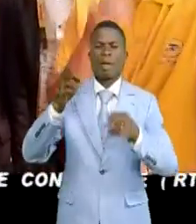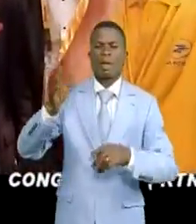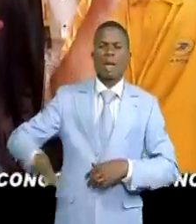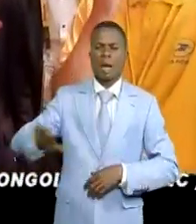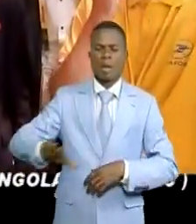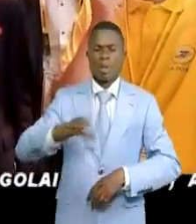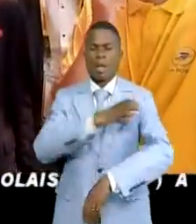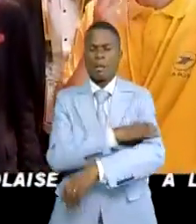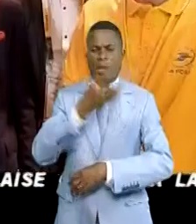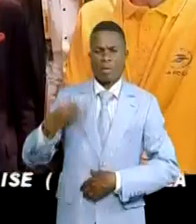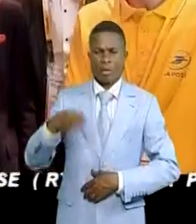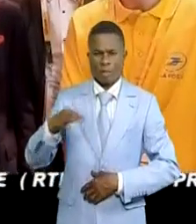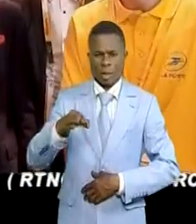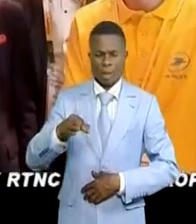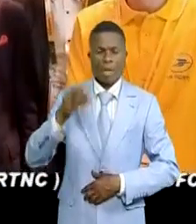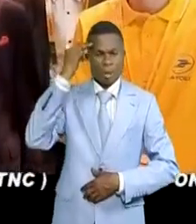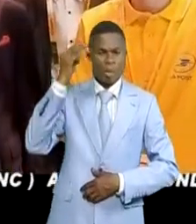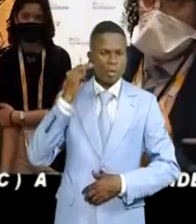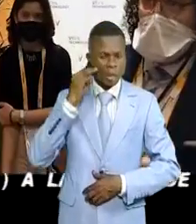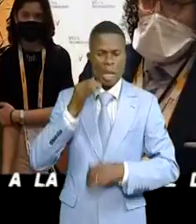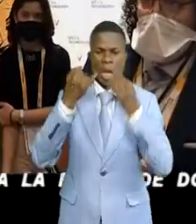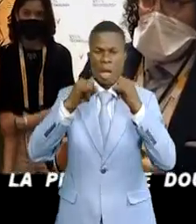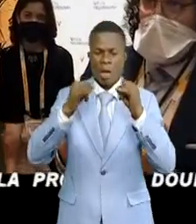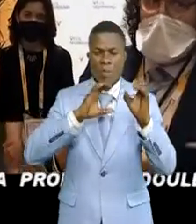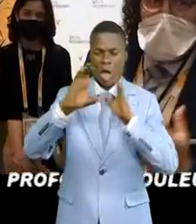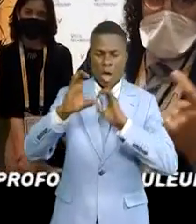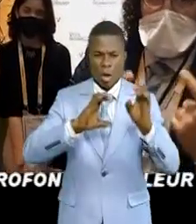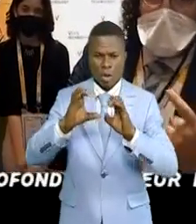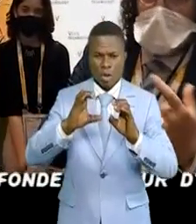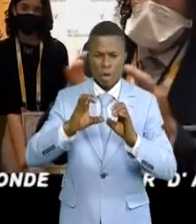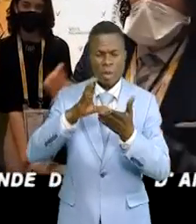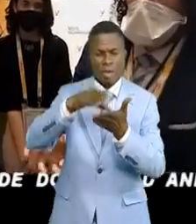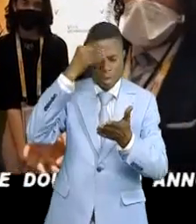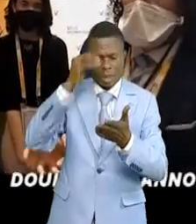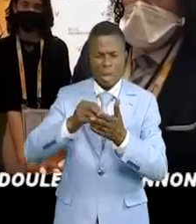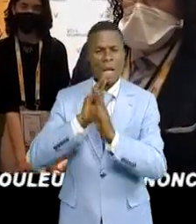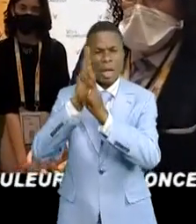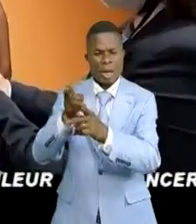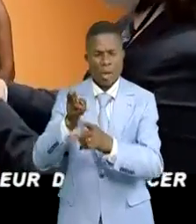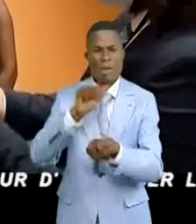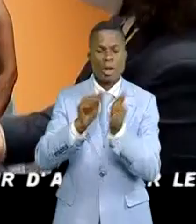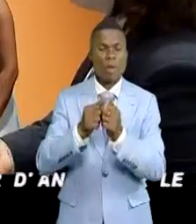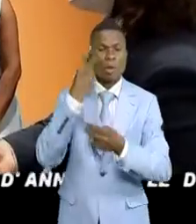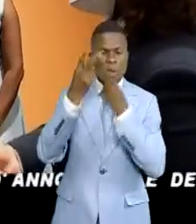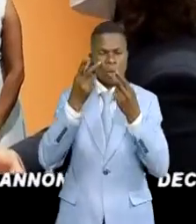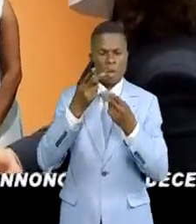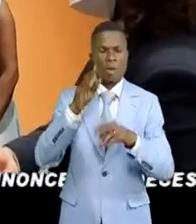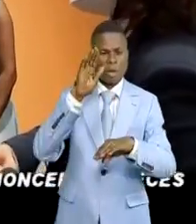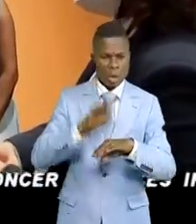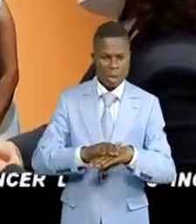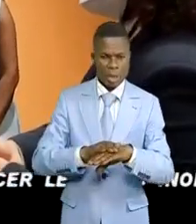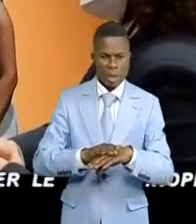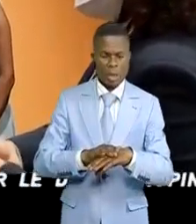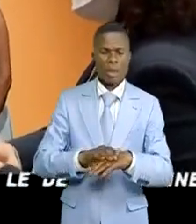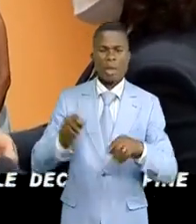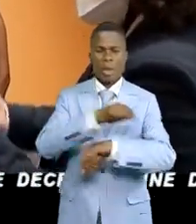des postes, télécommunications et nouvelles technologies de l'information et de la communication a reçu des réponses au terme de la visite qu'il a effectuée dans